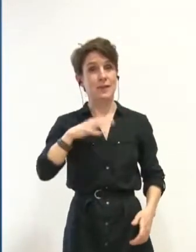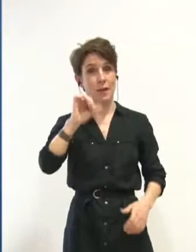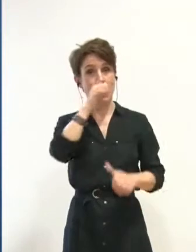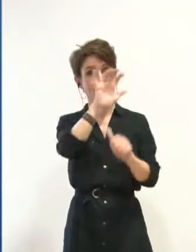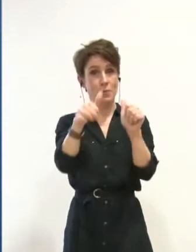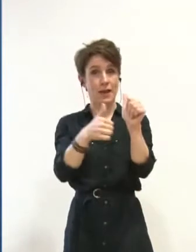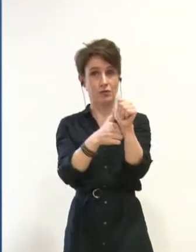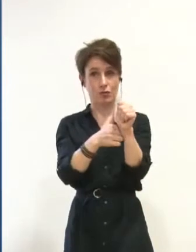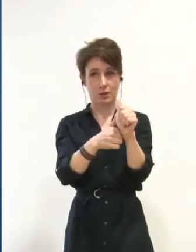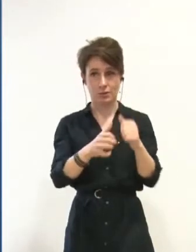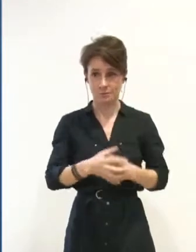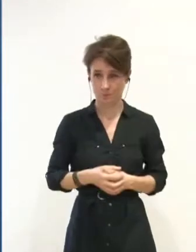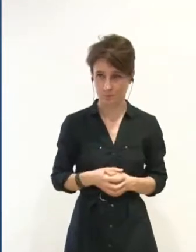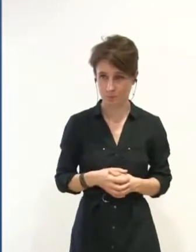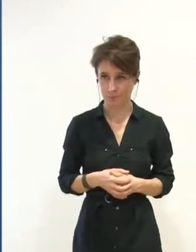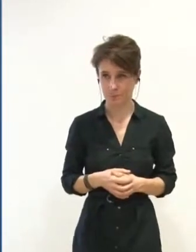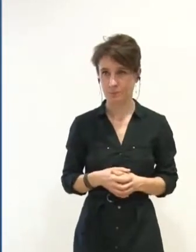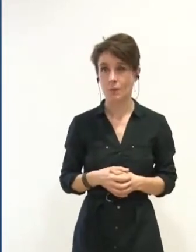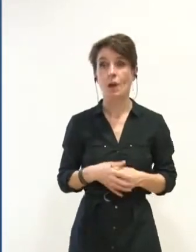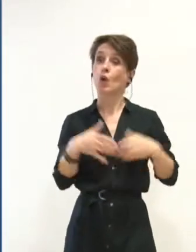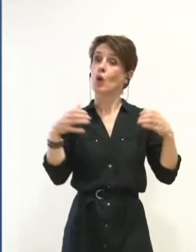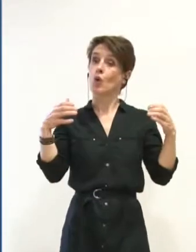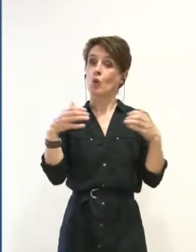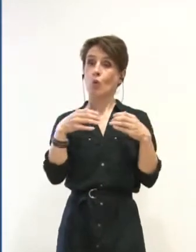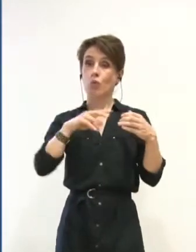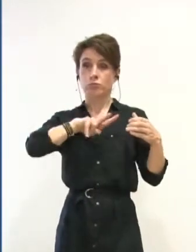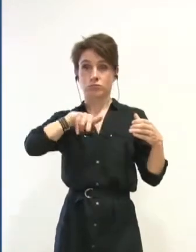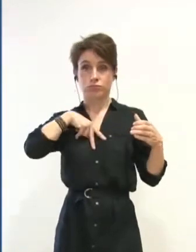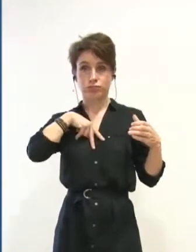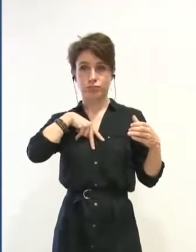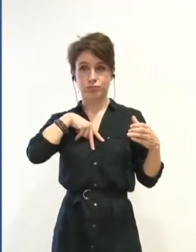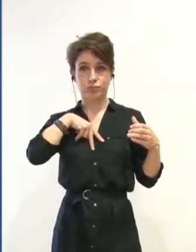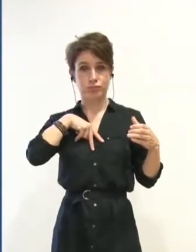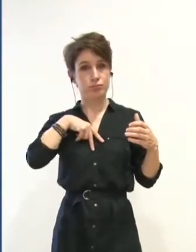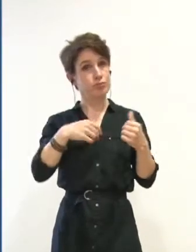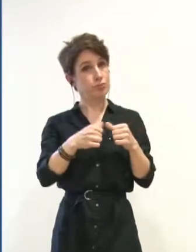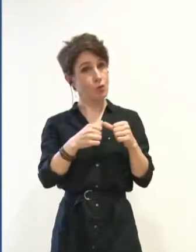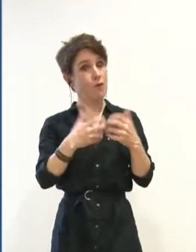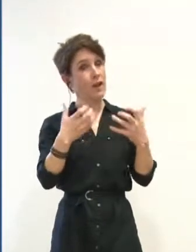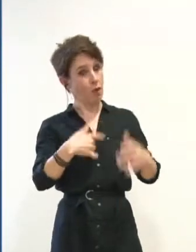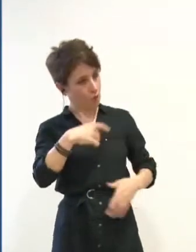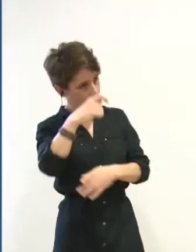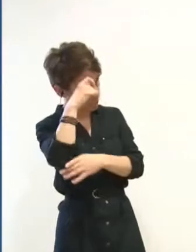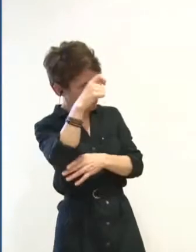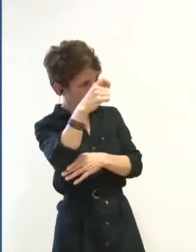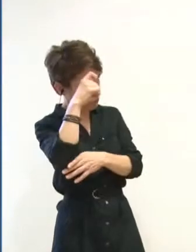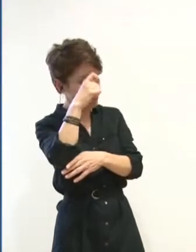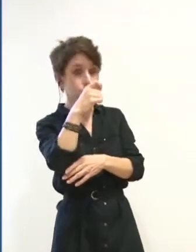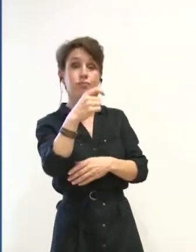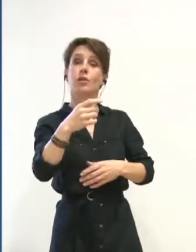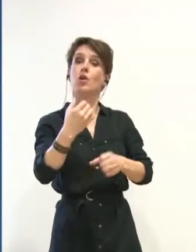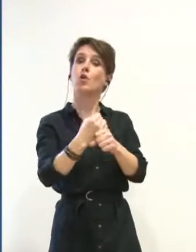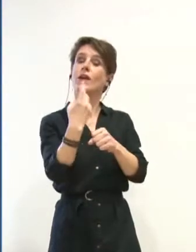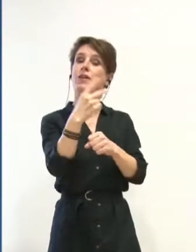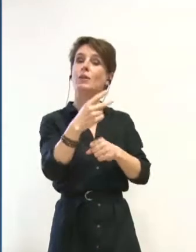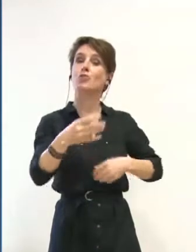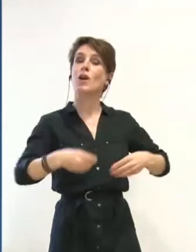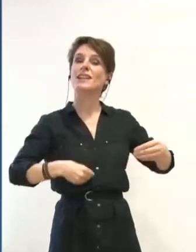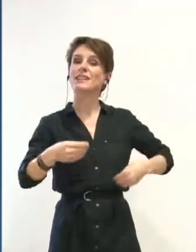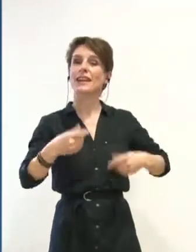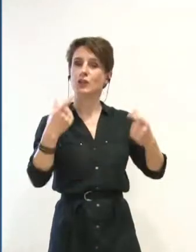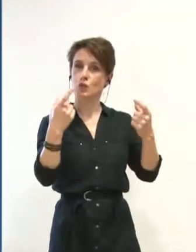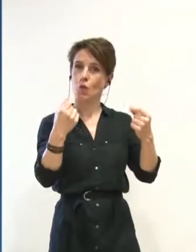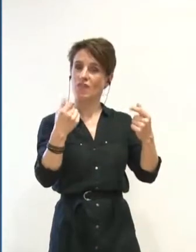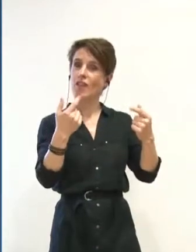Alors avant toute chose, avec les membres de mon groupe, nous tenons à saluer la qualité du travail de la direction finance et les présentations qui ont été